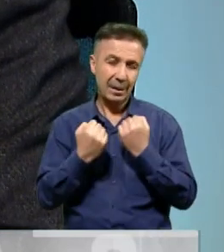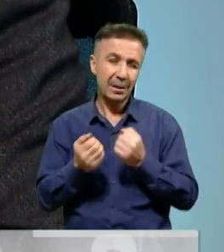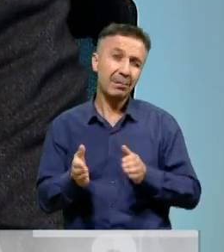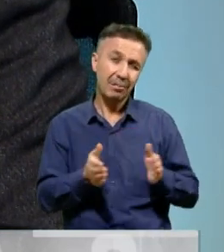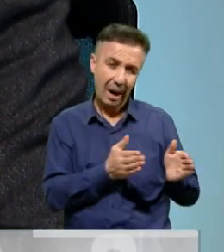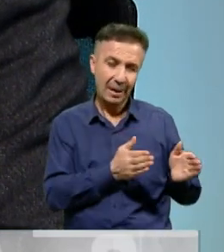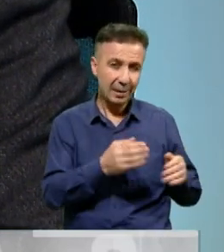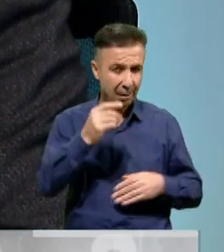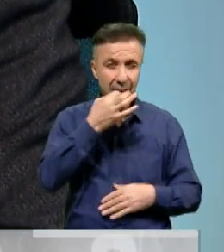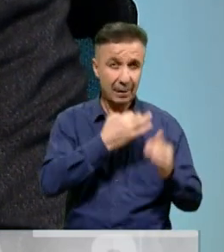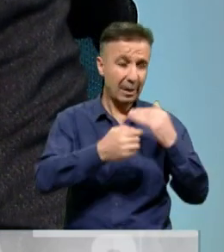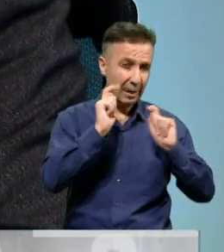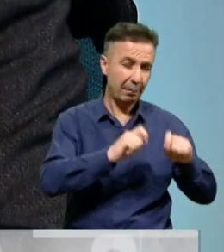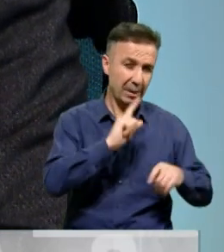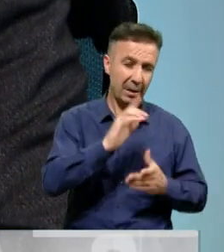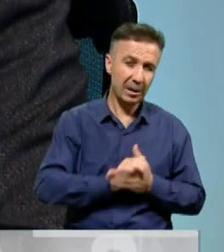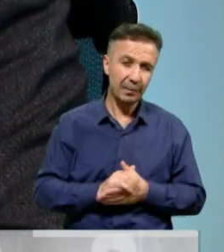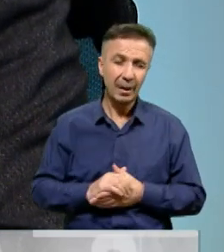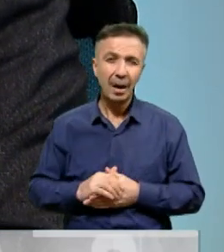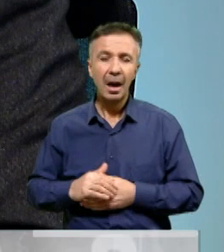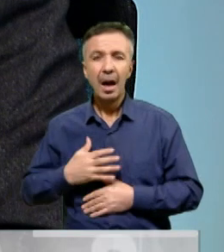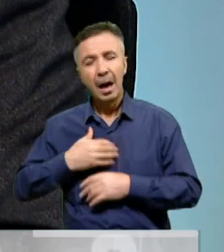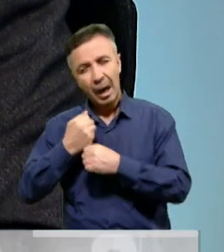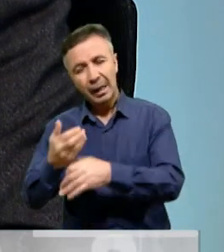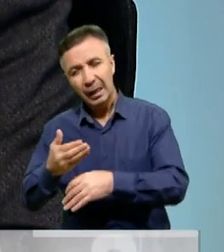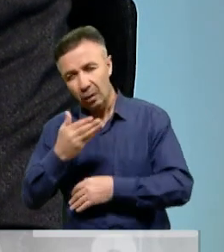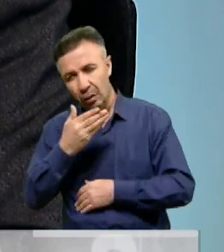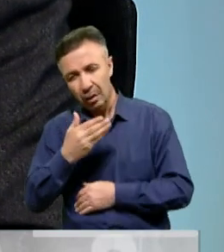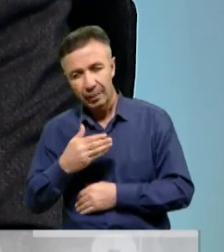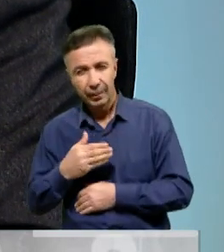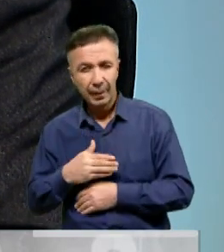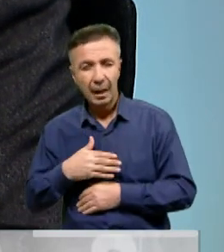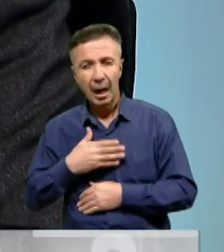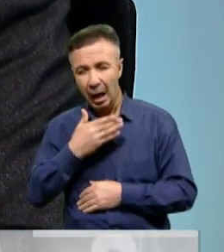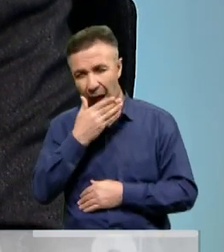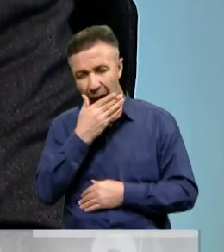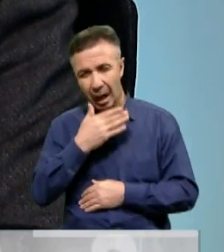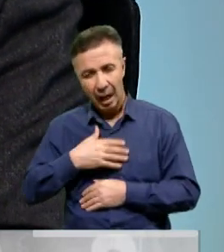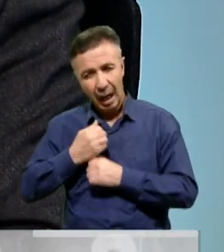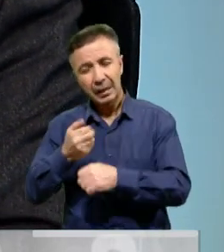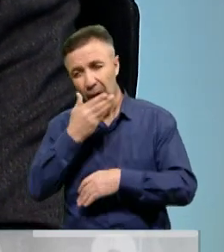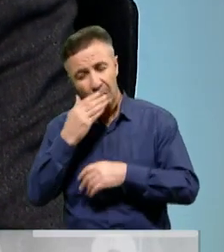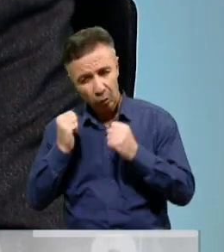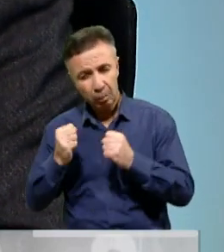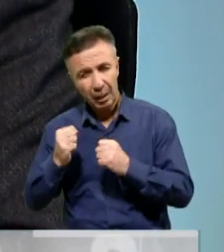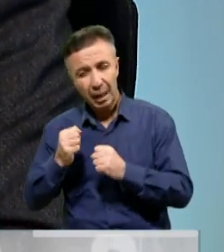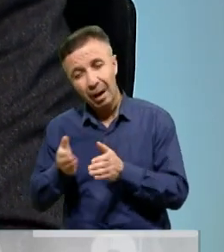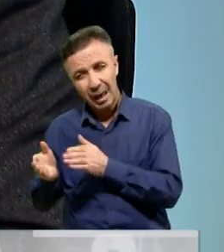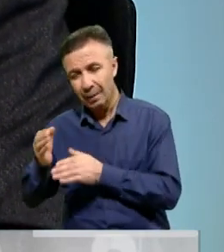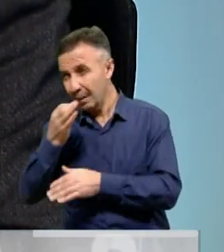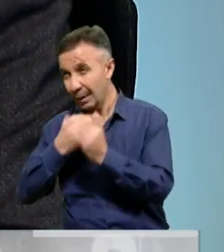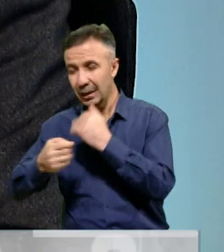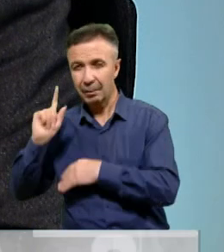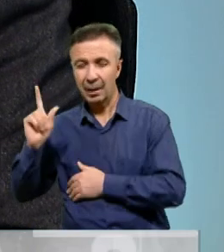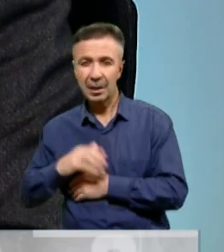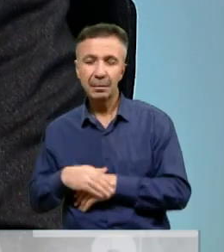niyet etmek gerekir. Adak orucunun kazasını adak orucunu ayrı niyet etmek gerekir. Şevval